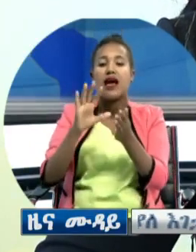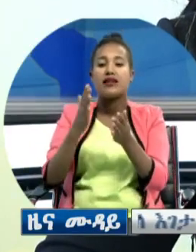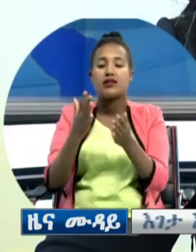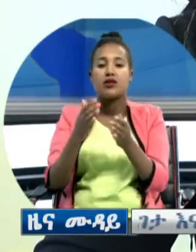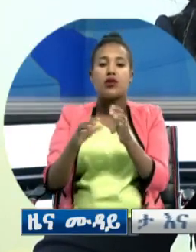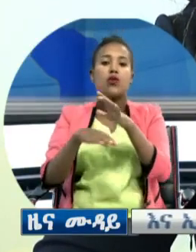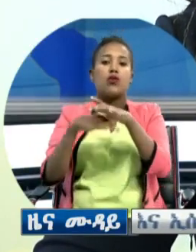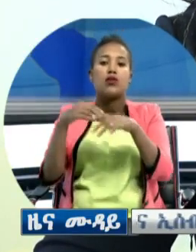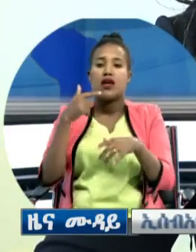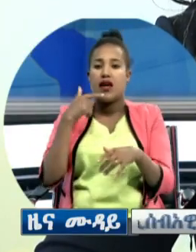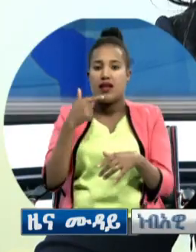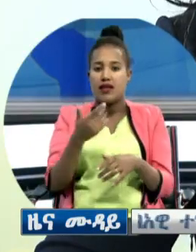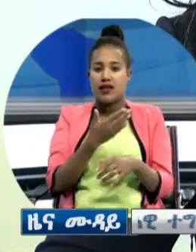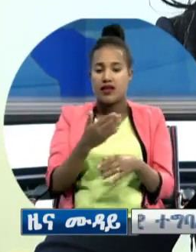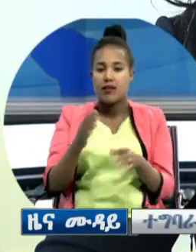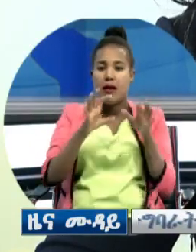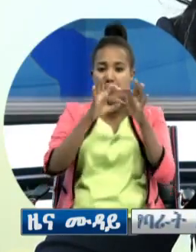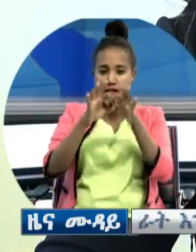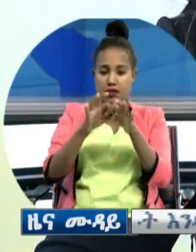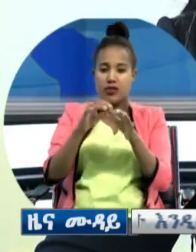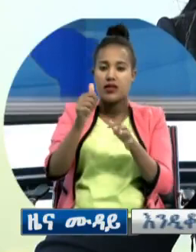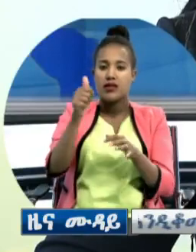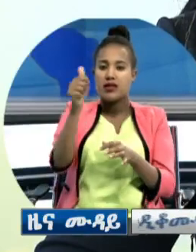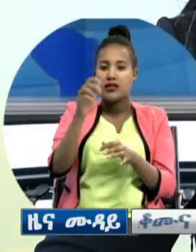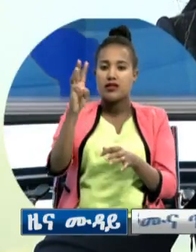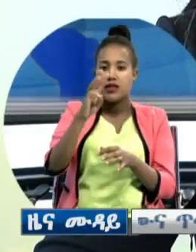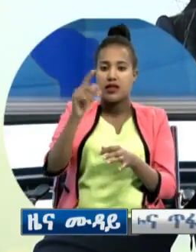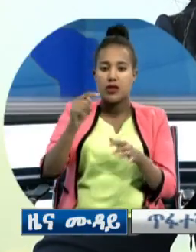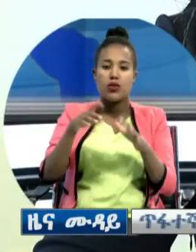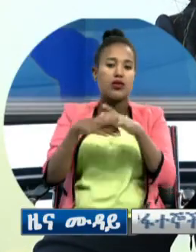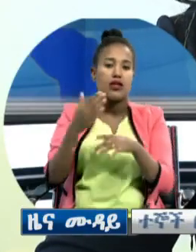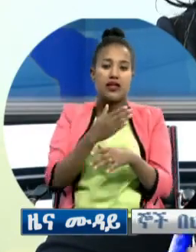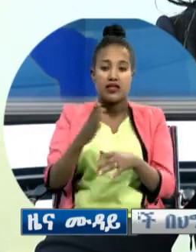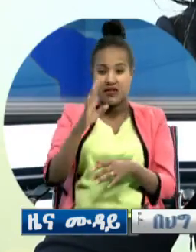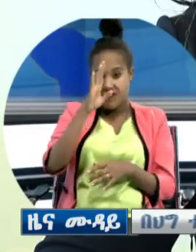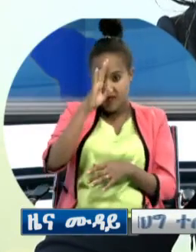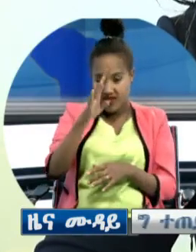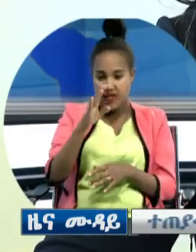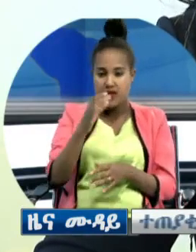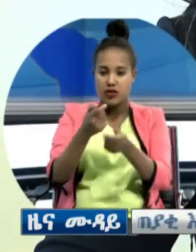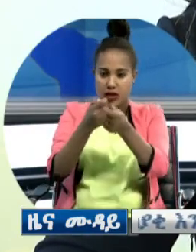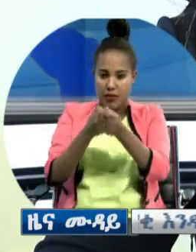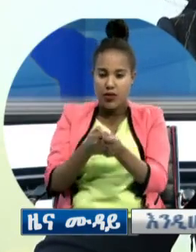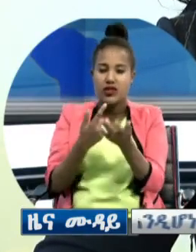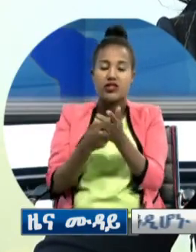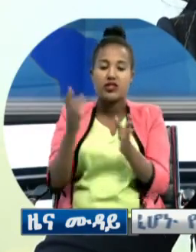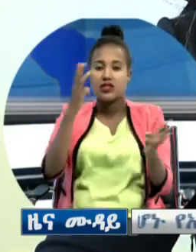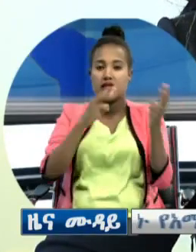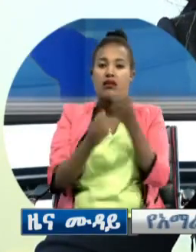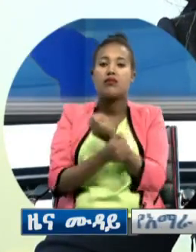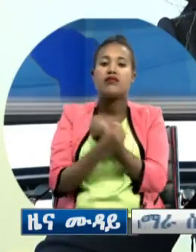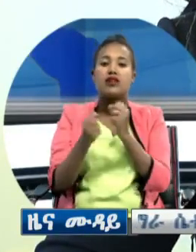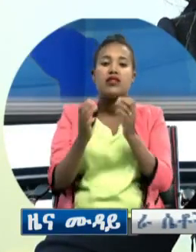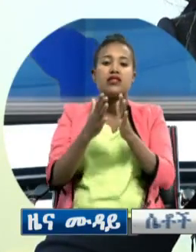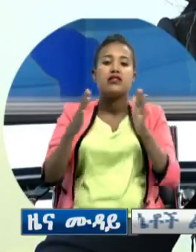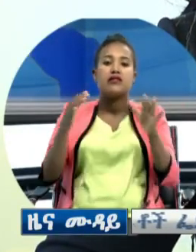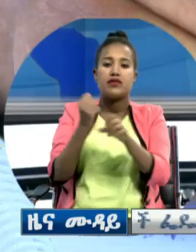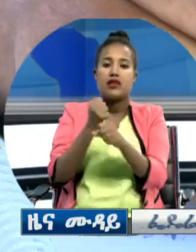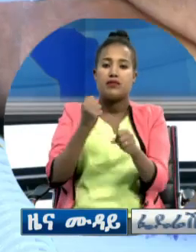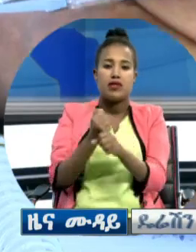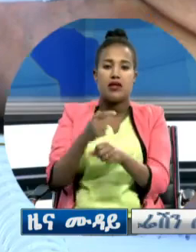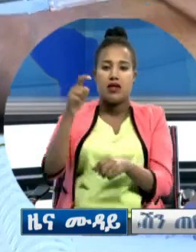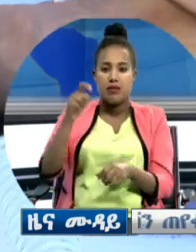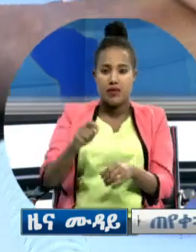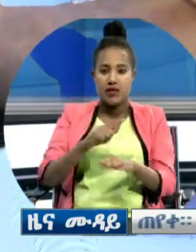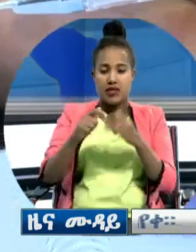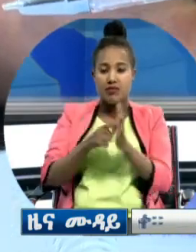ነገር ከማህበረሰቡ ውስጥ የወጣ ነገር ሲፈጠር ሳብ አድርጎ ይህን ችግር ለመፍታት ሰፊ ስራ መስራት መቻል አለበት።